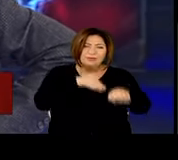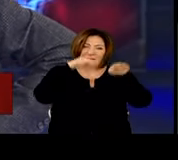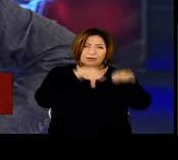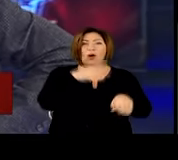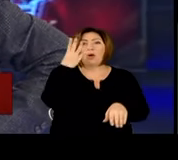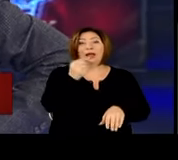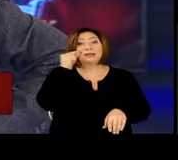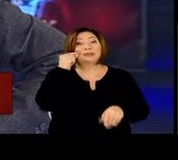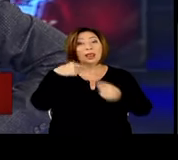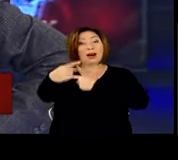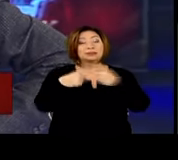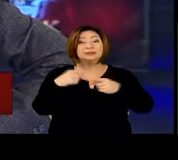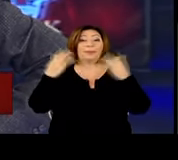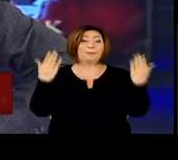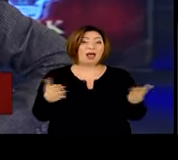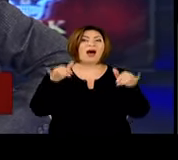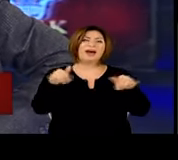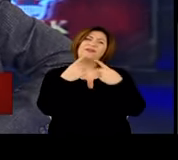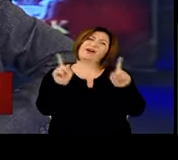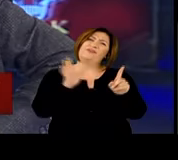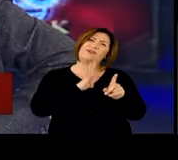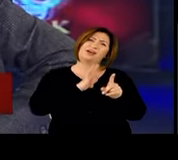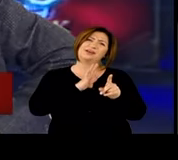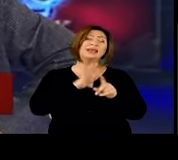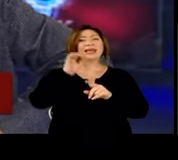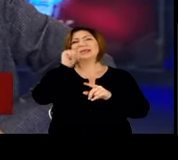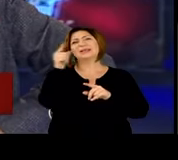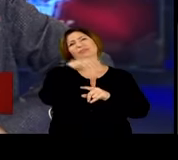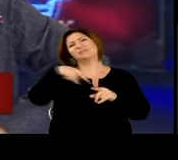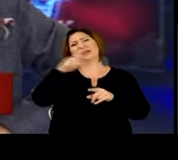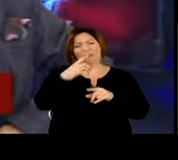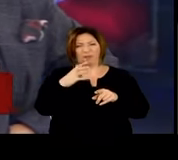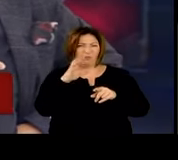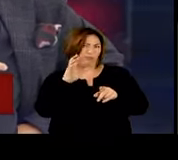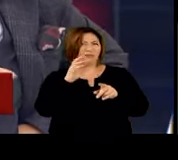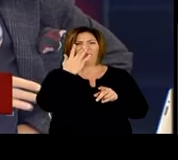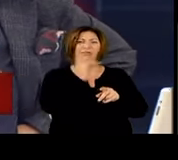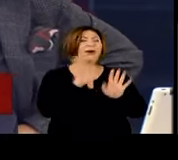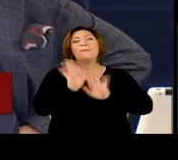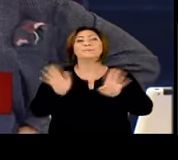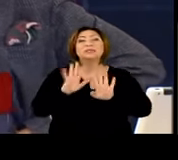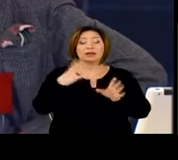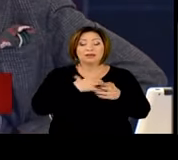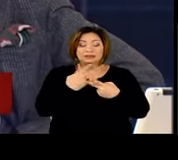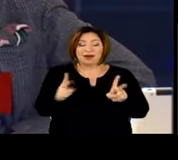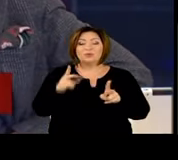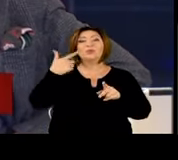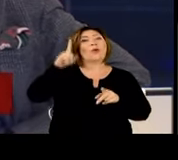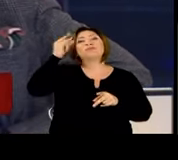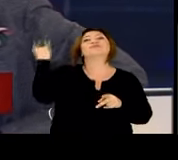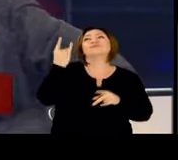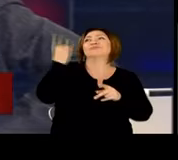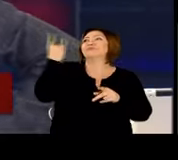trafikte kalan insan arasında bile aynı fark var. Kimse alınmasın. Yani kendi serbest alanındaki insan